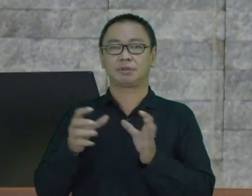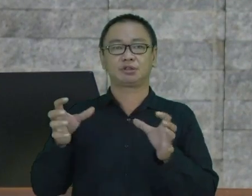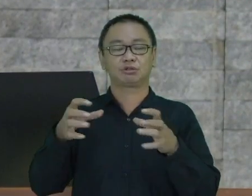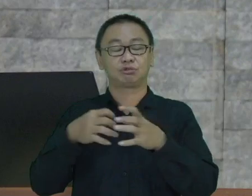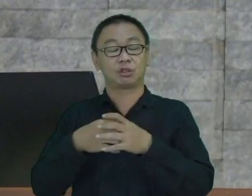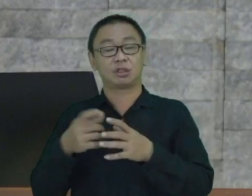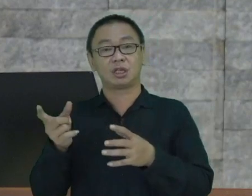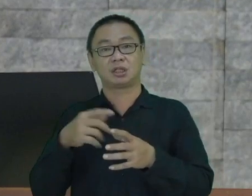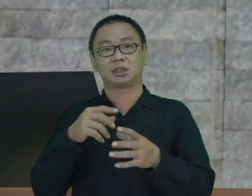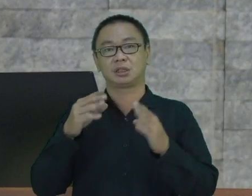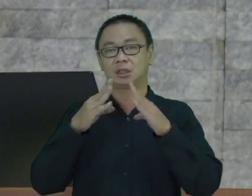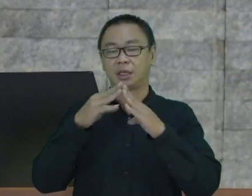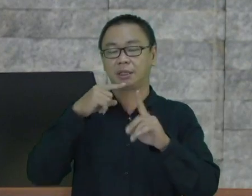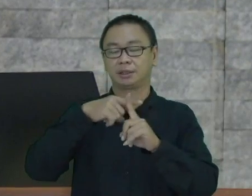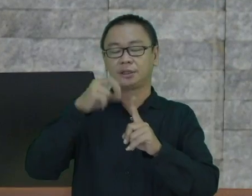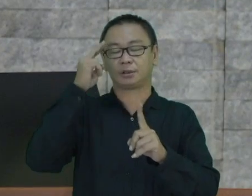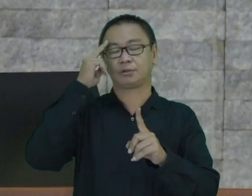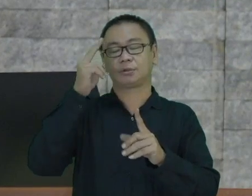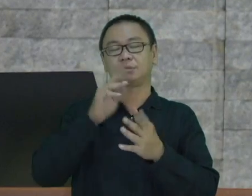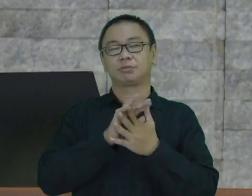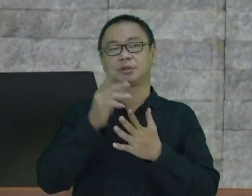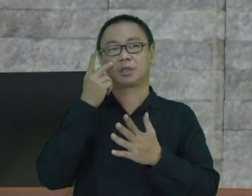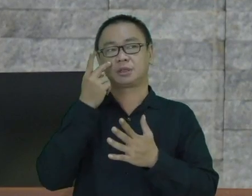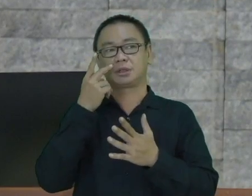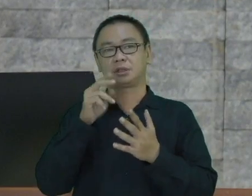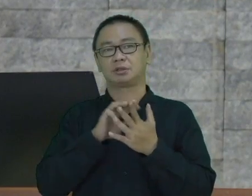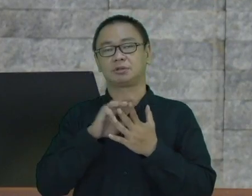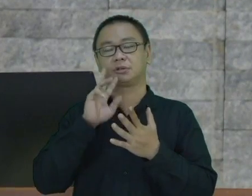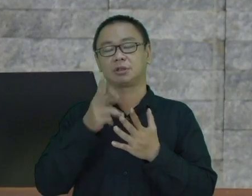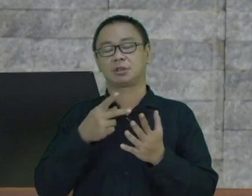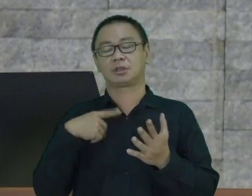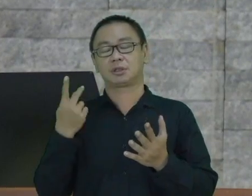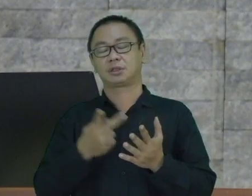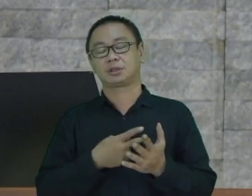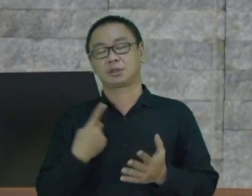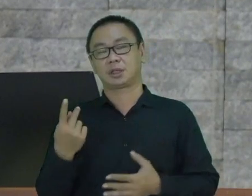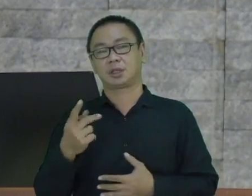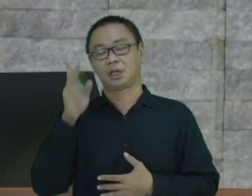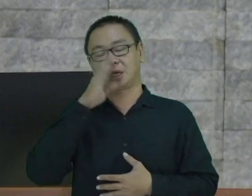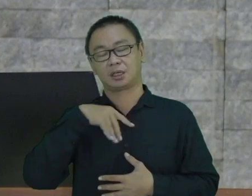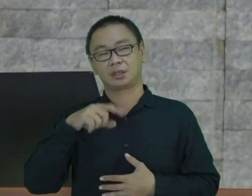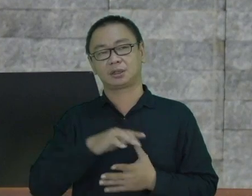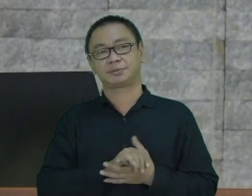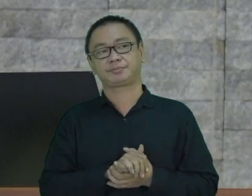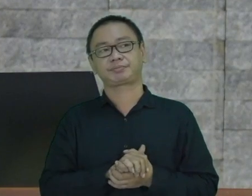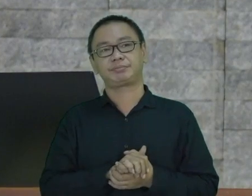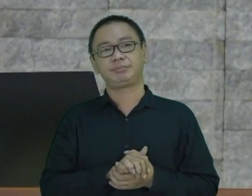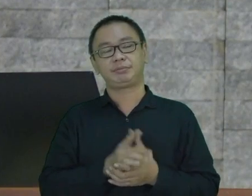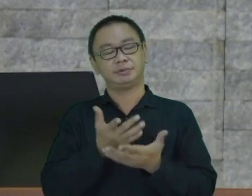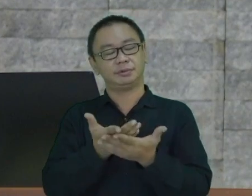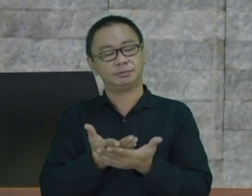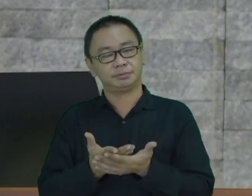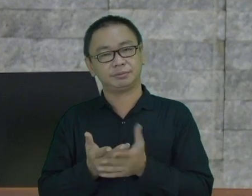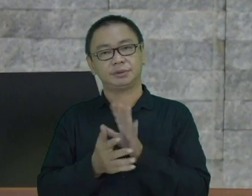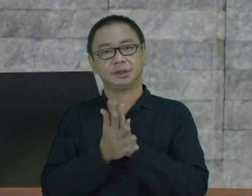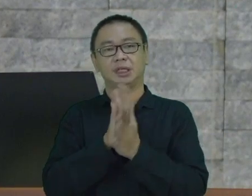gereja Tuhan menyaksikan akan saudara-saudara kita yang pada hari ini akan diterima